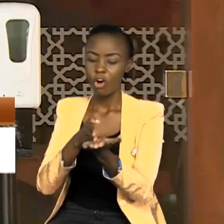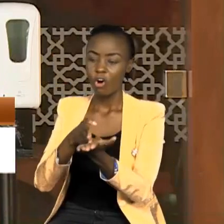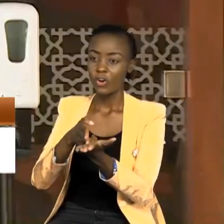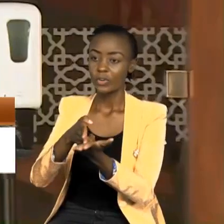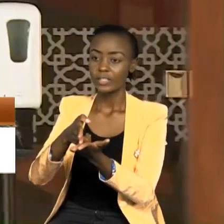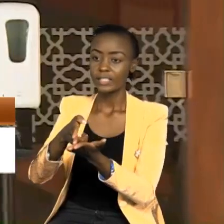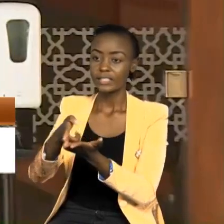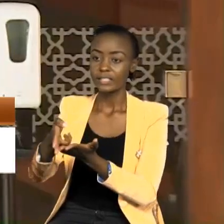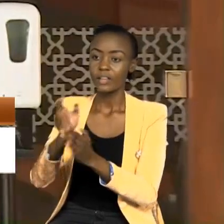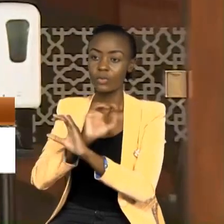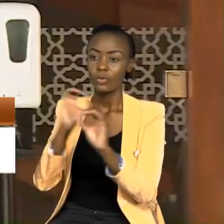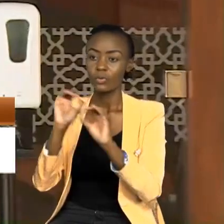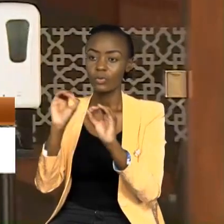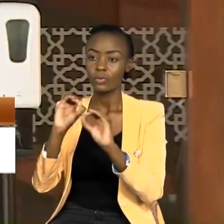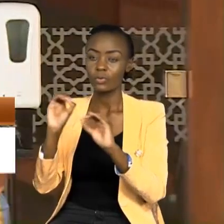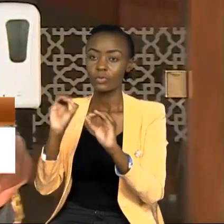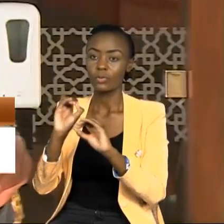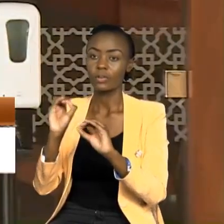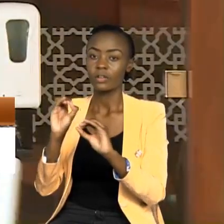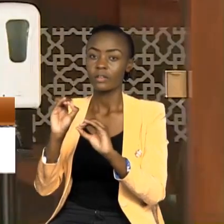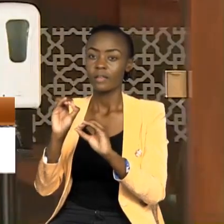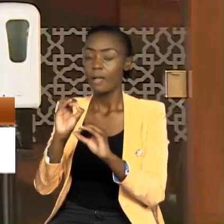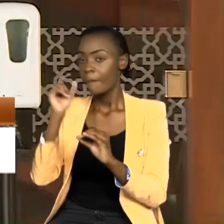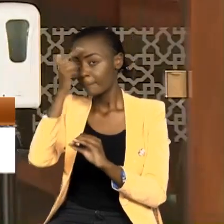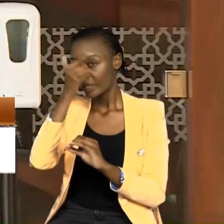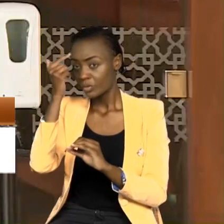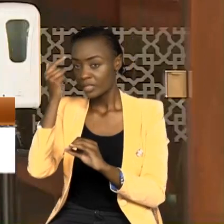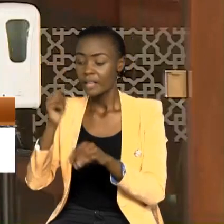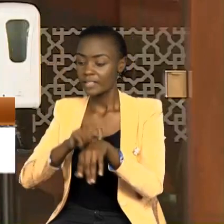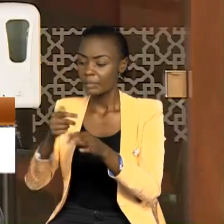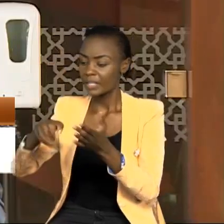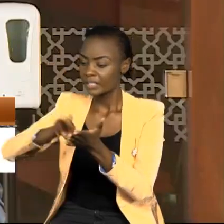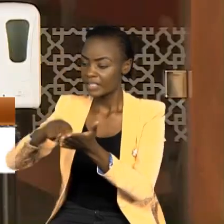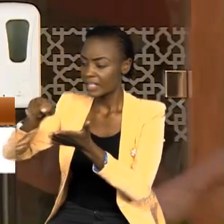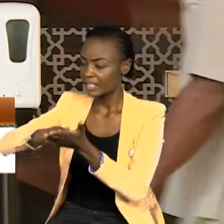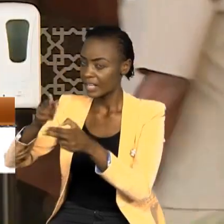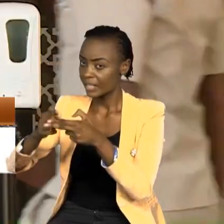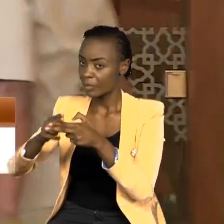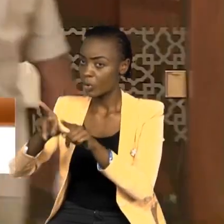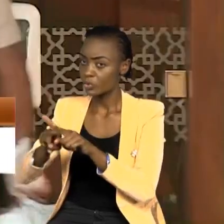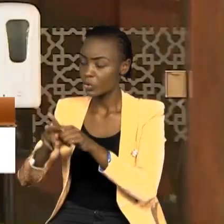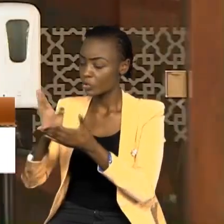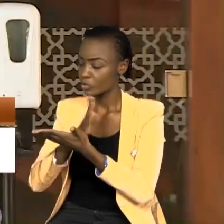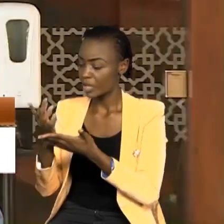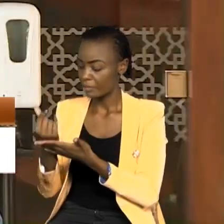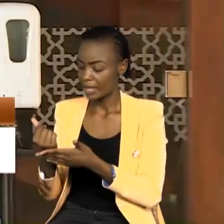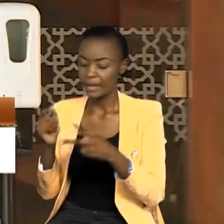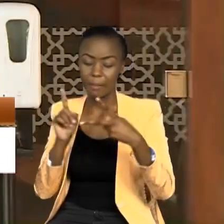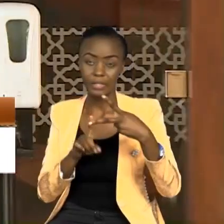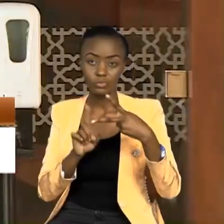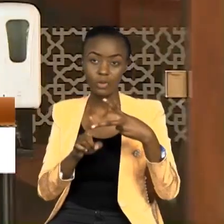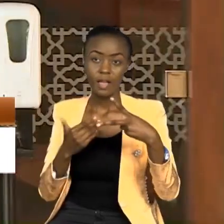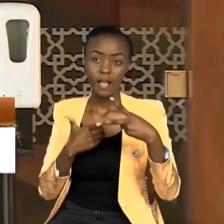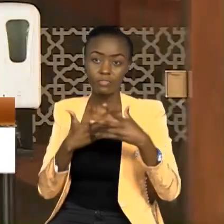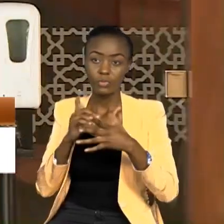wa fedha hizi, ikiwa ni ile wakati wa kuandikisha watu hawa na pia wakati wa kugawa fedha hizi. Vile vile waliweza kutaja kwamba